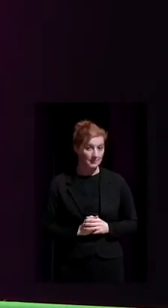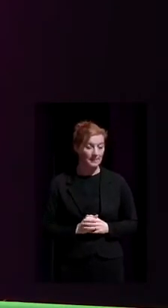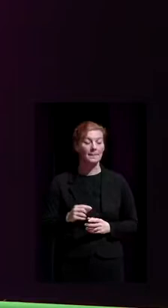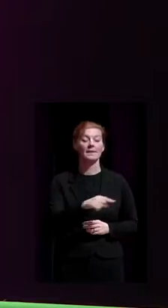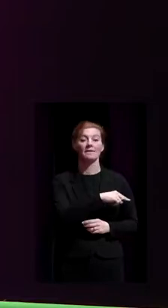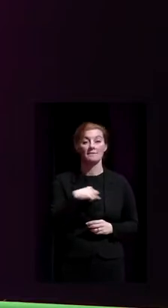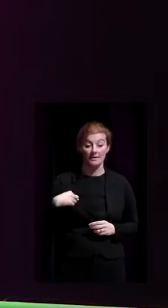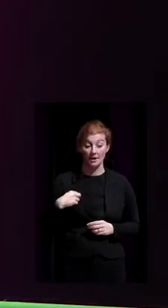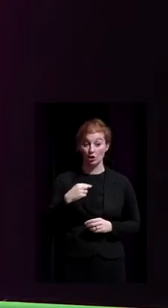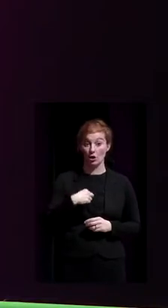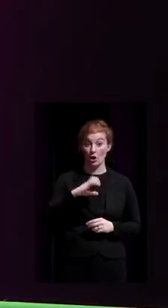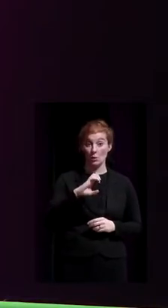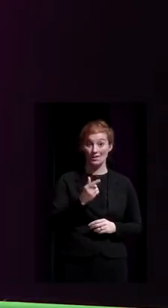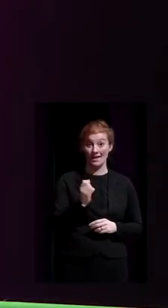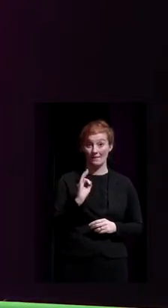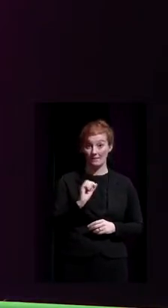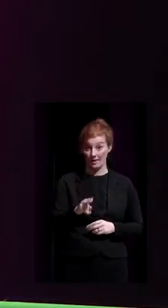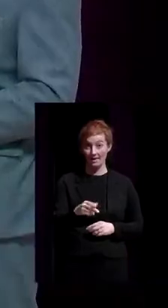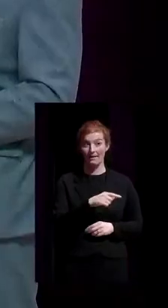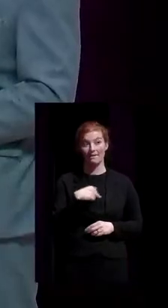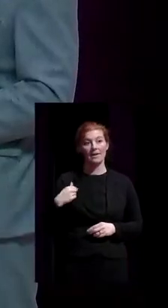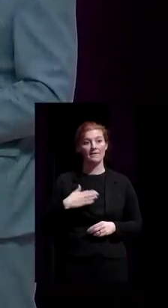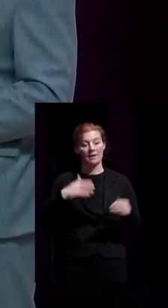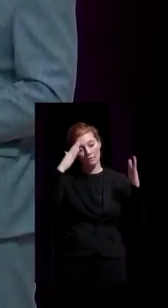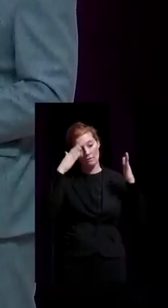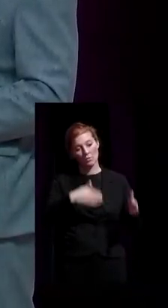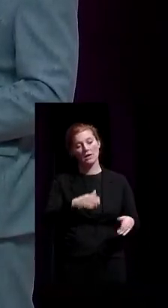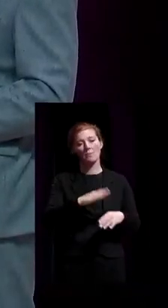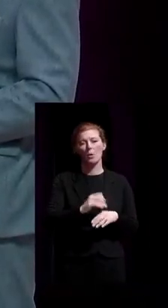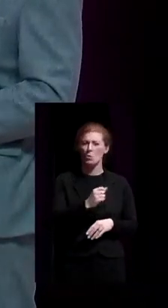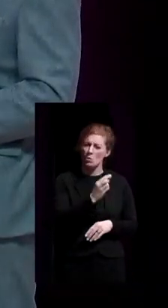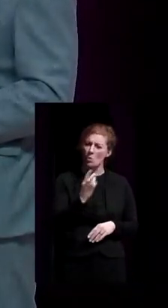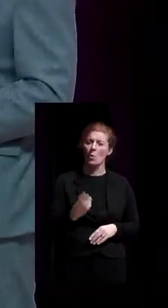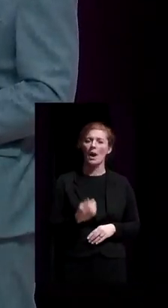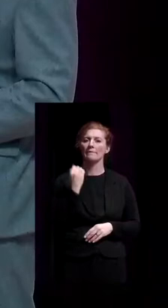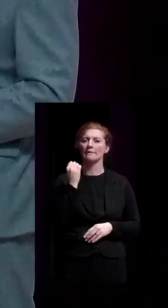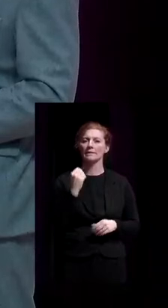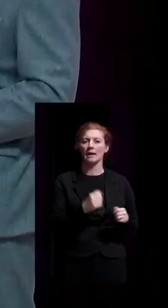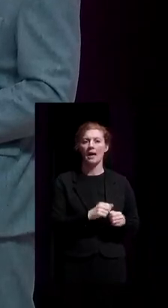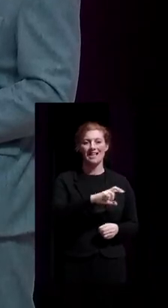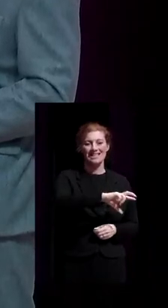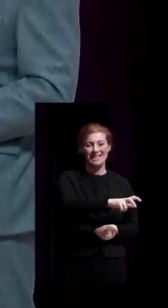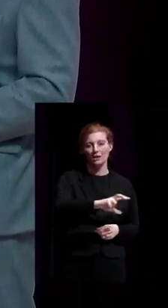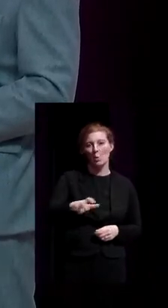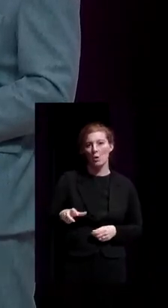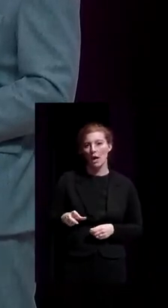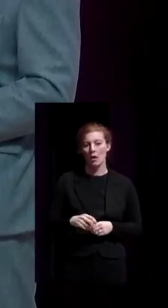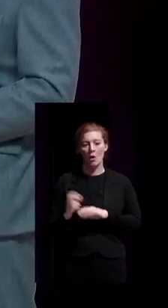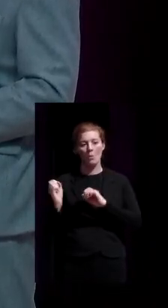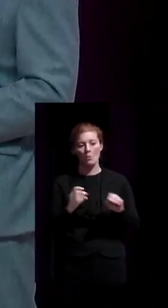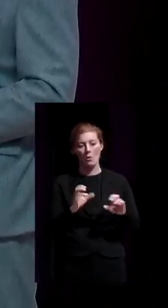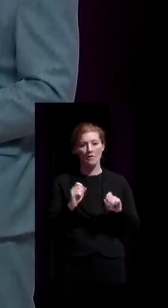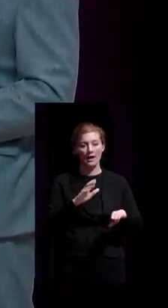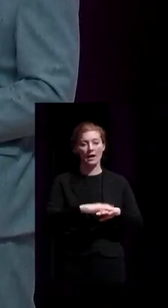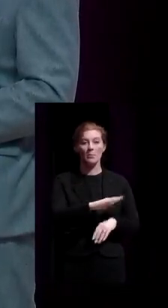Vi, Stefan och jag, vill fokusera på några av de viktiga sektorer och påverkan på barns hälsa.